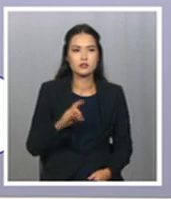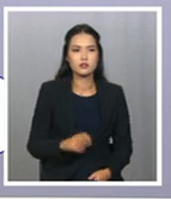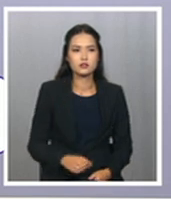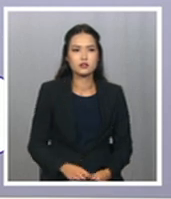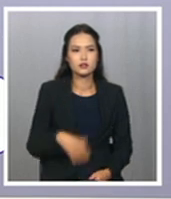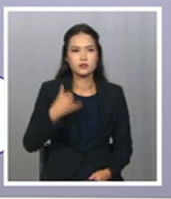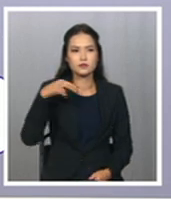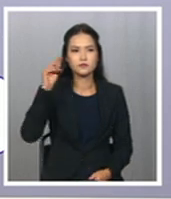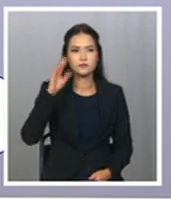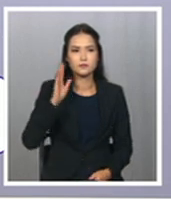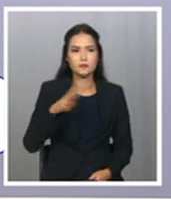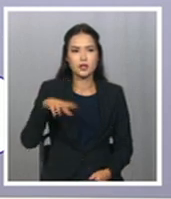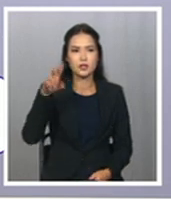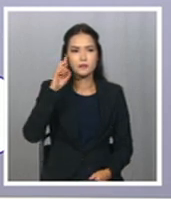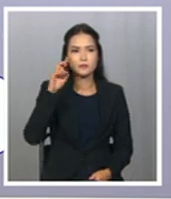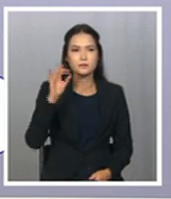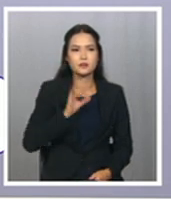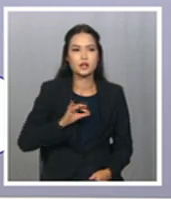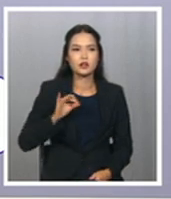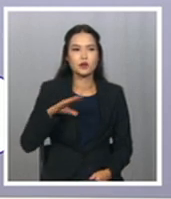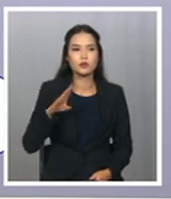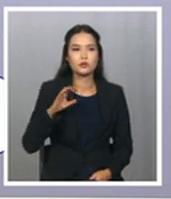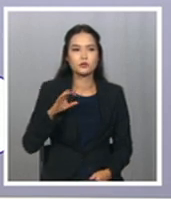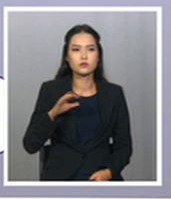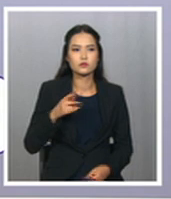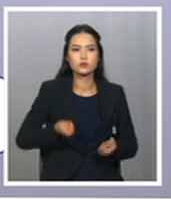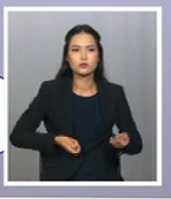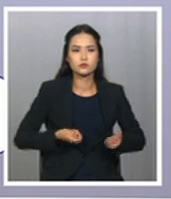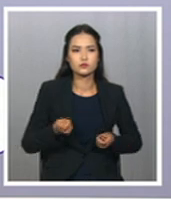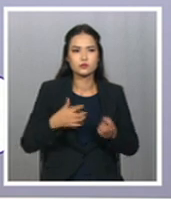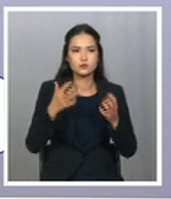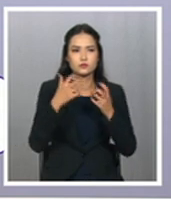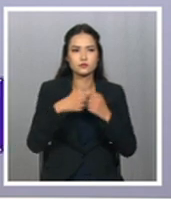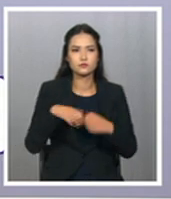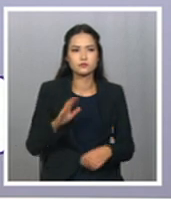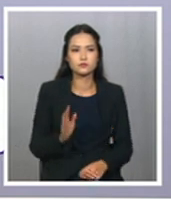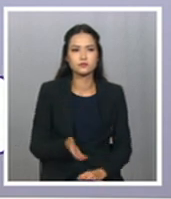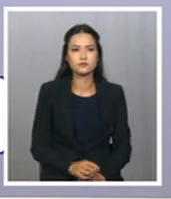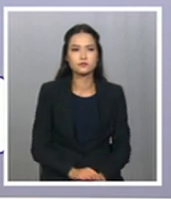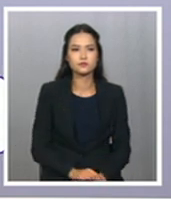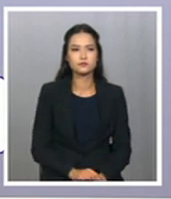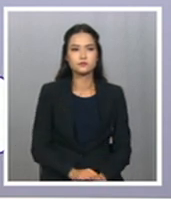Бүгінгі сабақта мемлекет тарихындағы тұлғаның рөлін анықтаймыз.